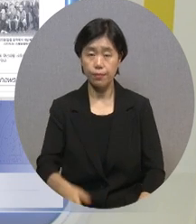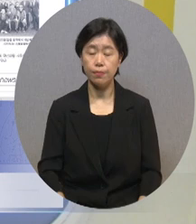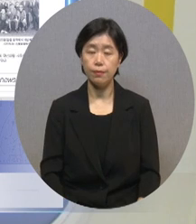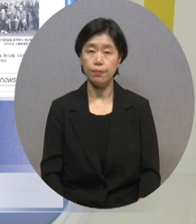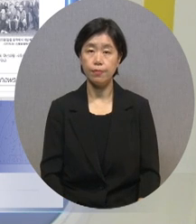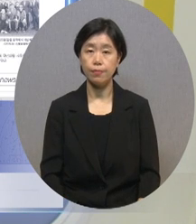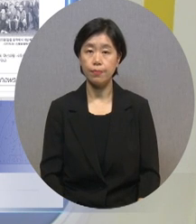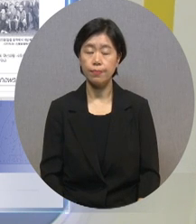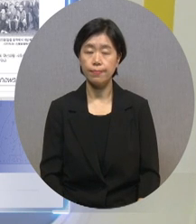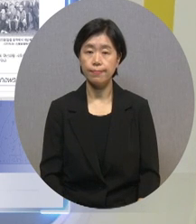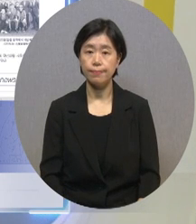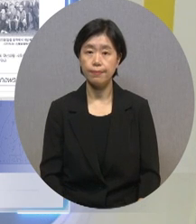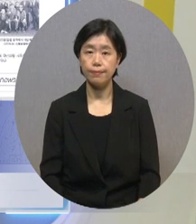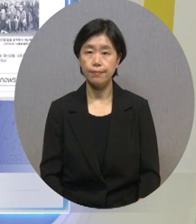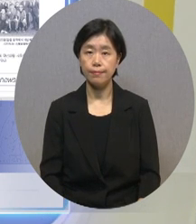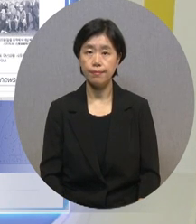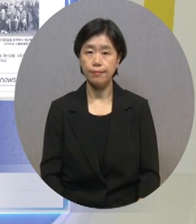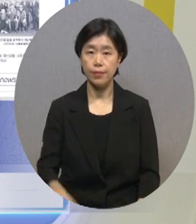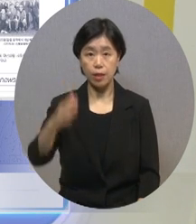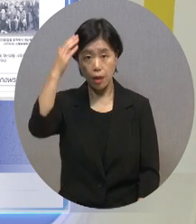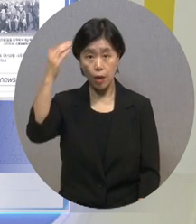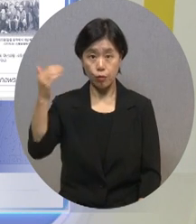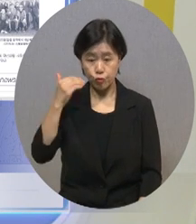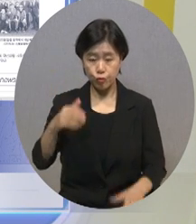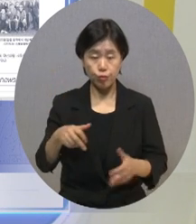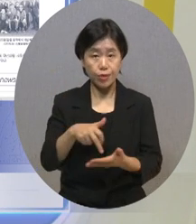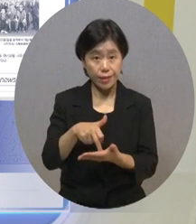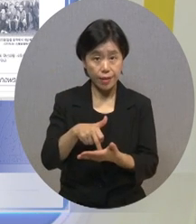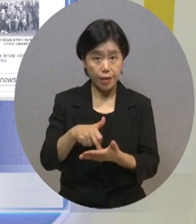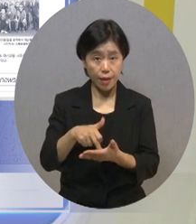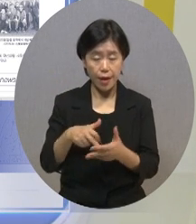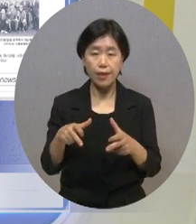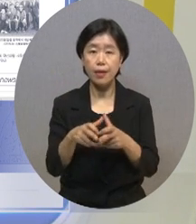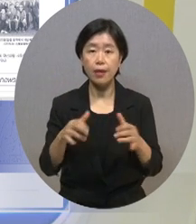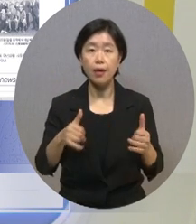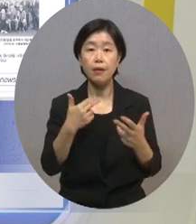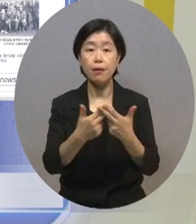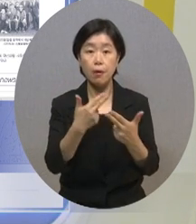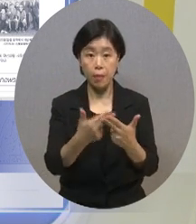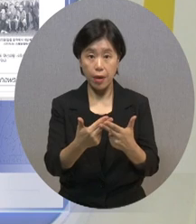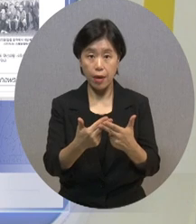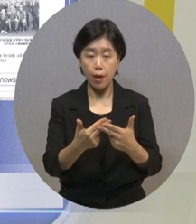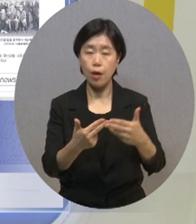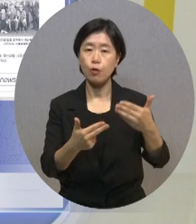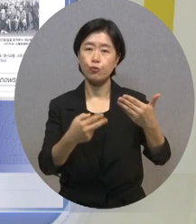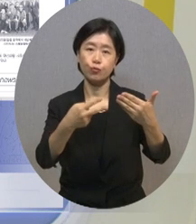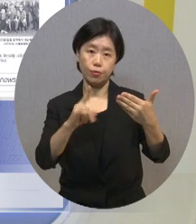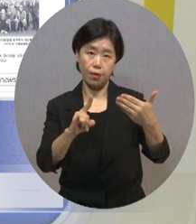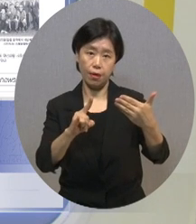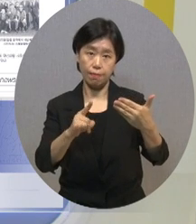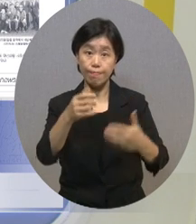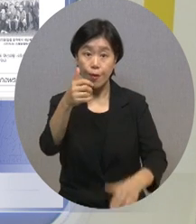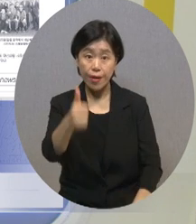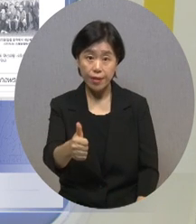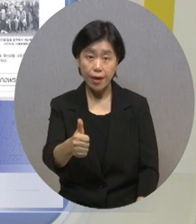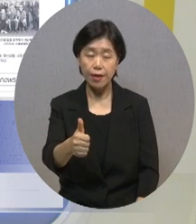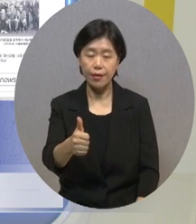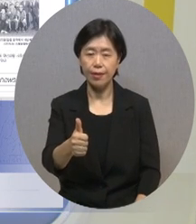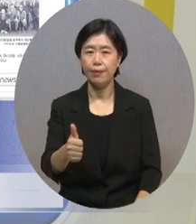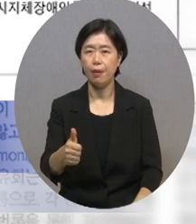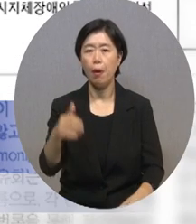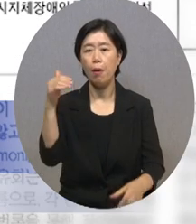계속해서 면입니다 한국 지체장애 협회 제 9대 회장의 황재현 전 서울시 지체장 협회장이